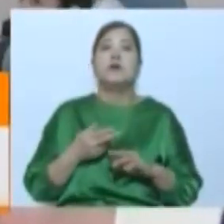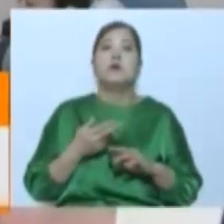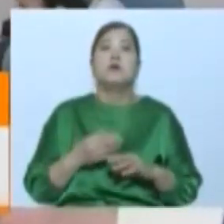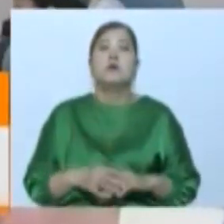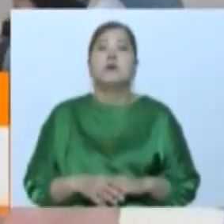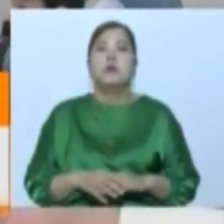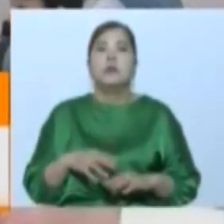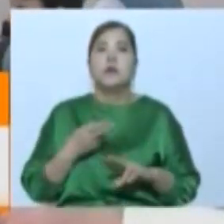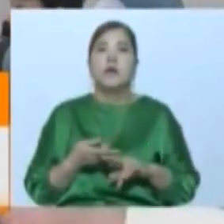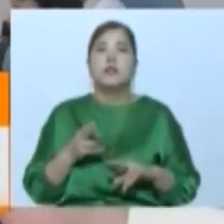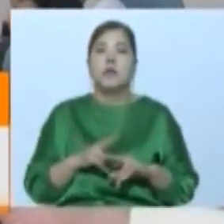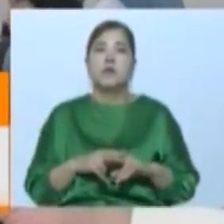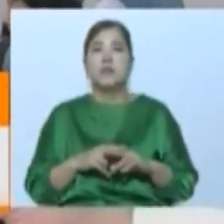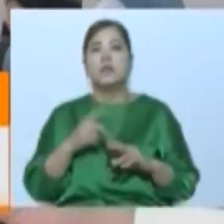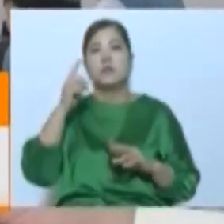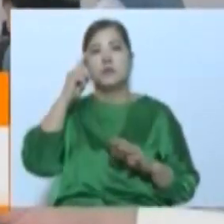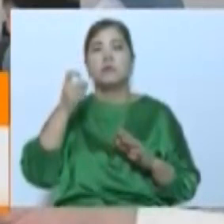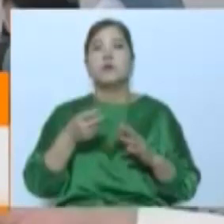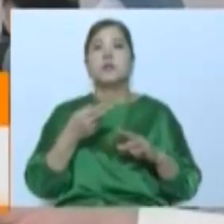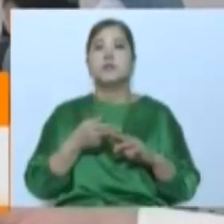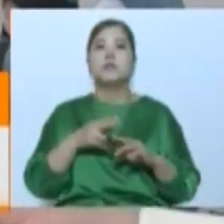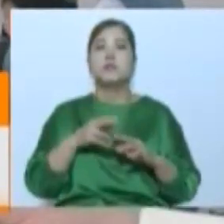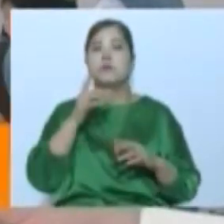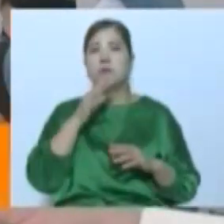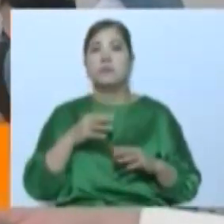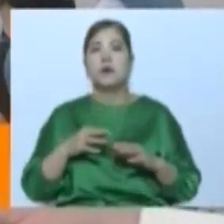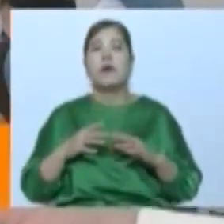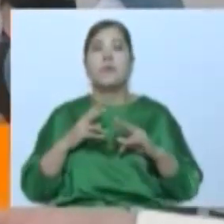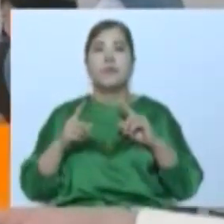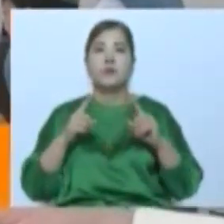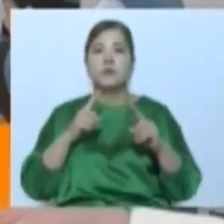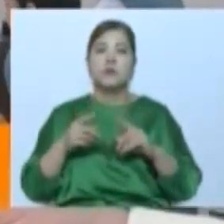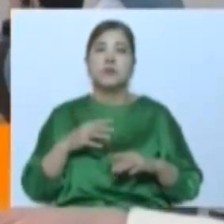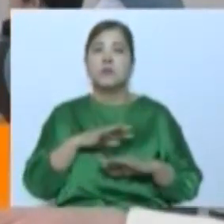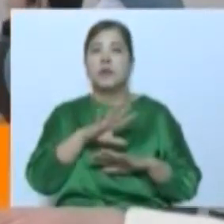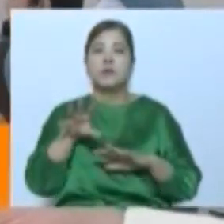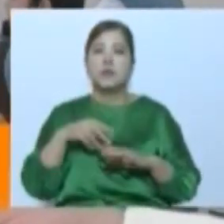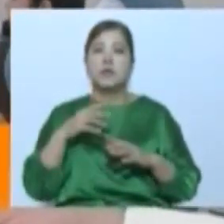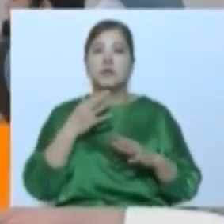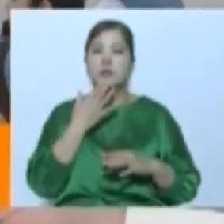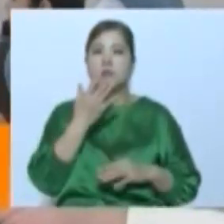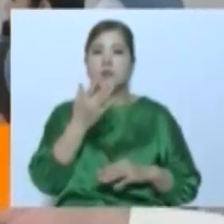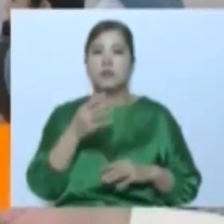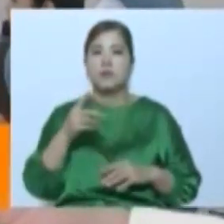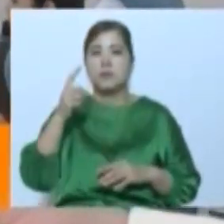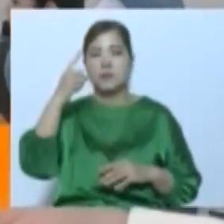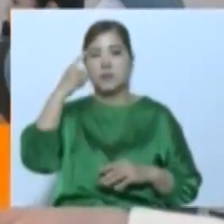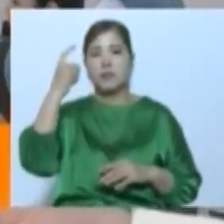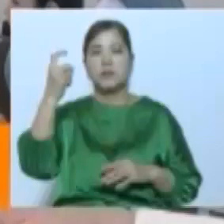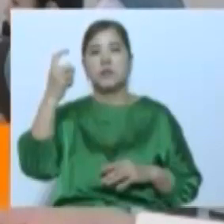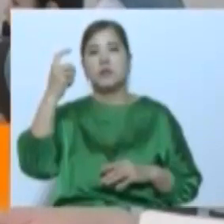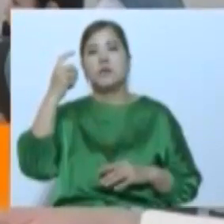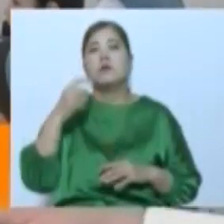тюбетейка эта инициатива в настоящее время является популяризацией нашей национальной идеи поэтому мальчики и девочки носят